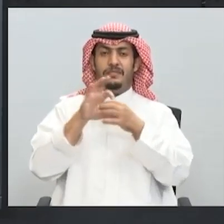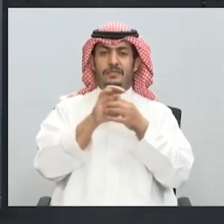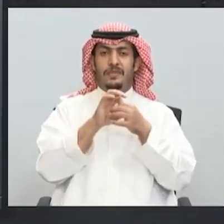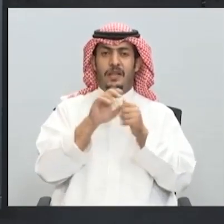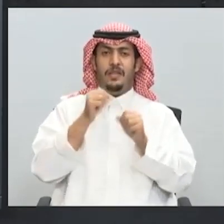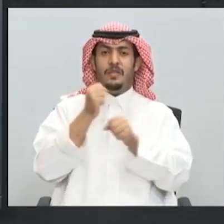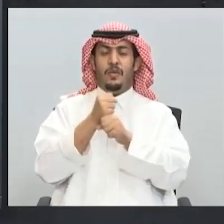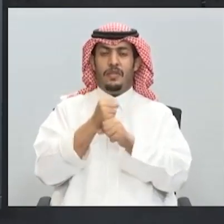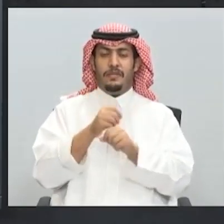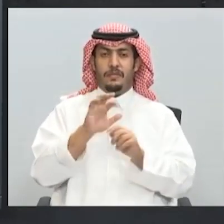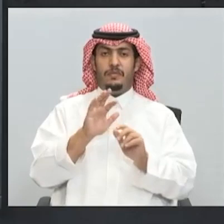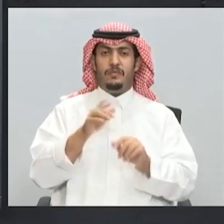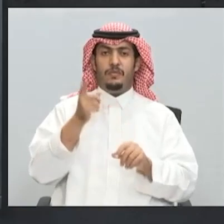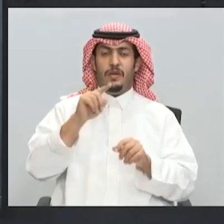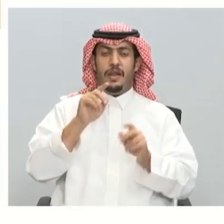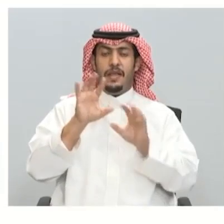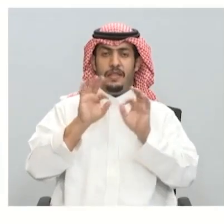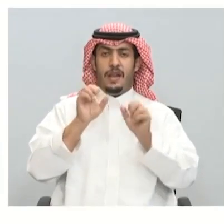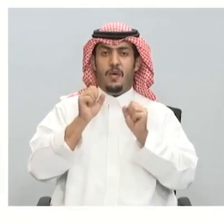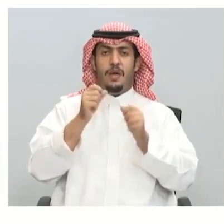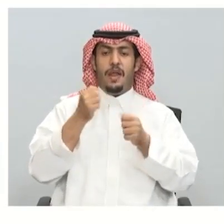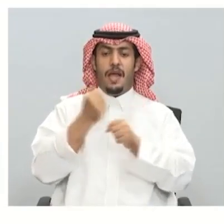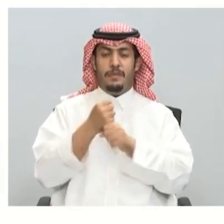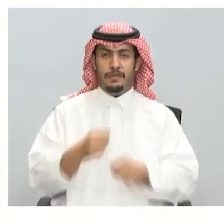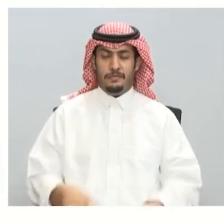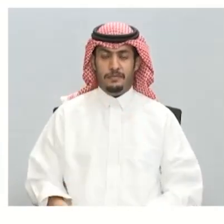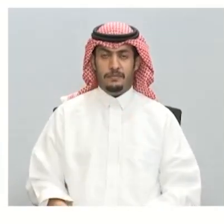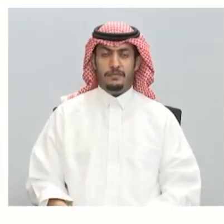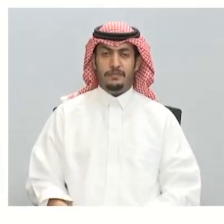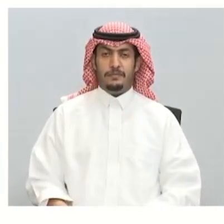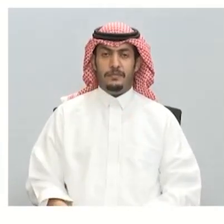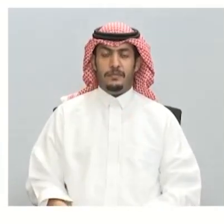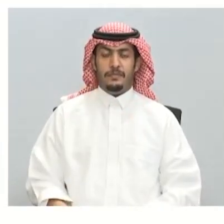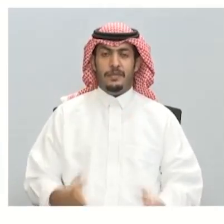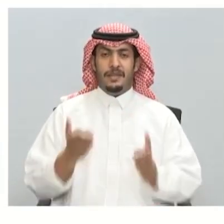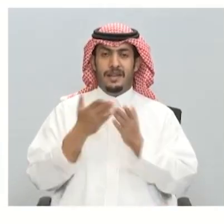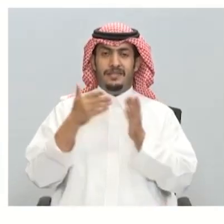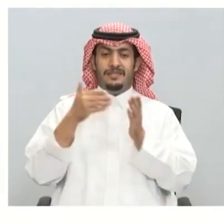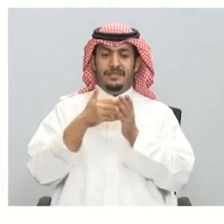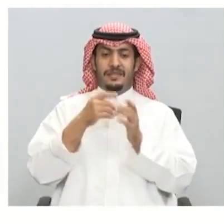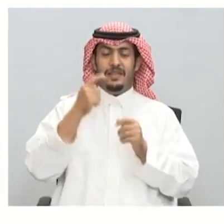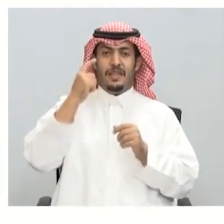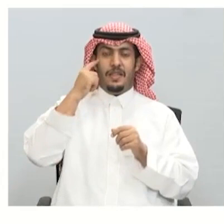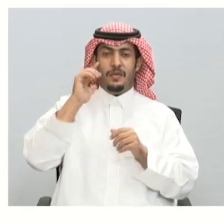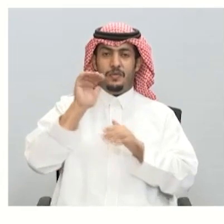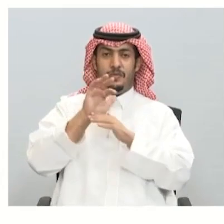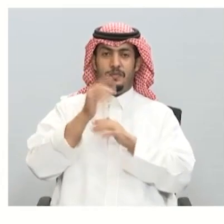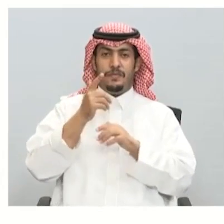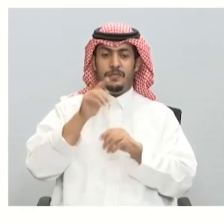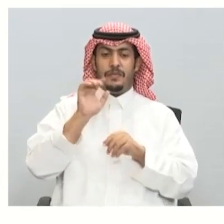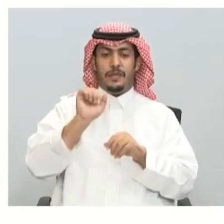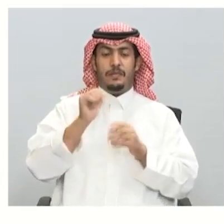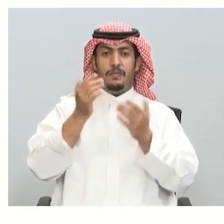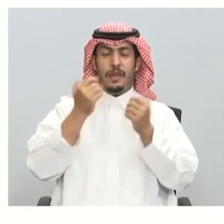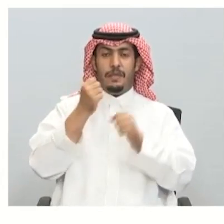توظيف واختيار القوه العامله في نهايه تدعونا نستذكر ما تحدثنا عنه ذكرنا